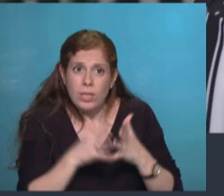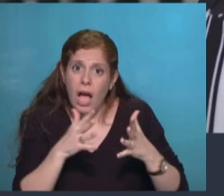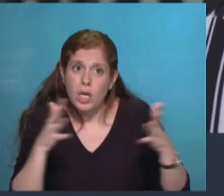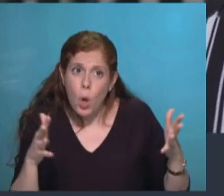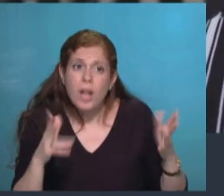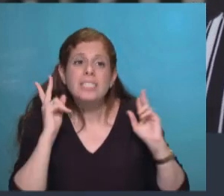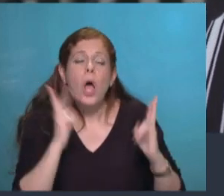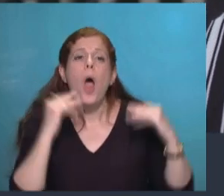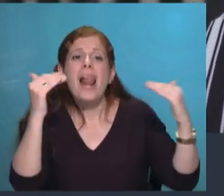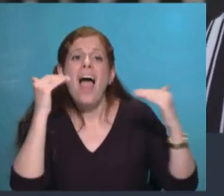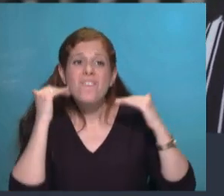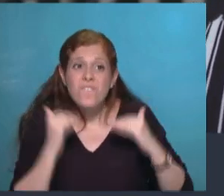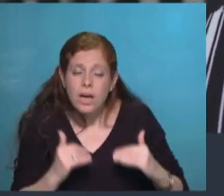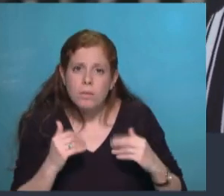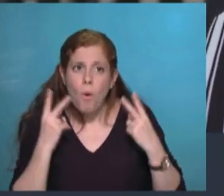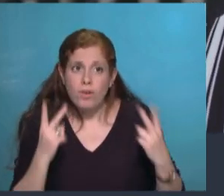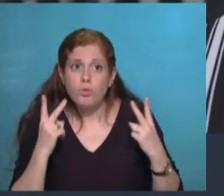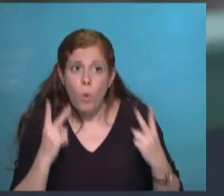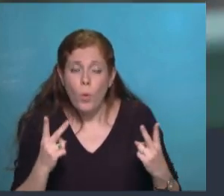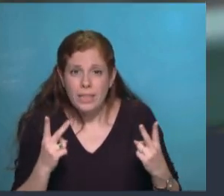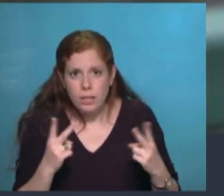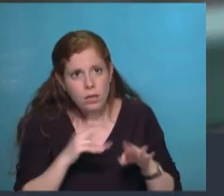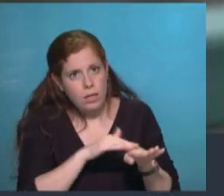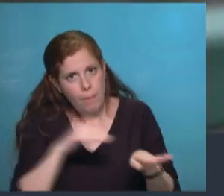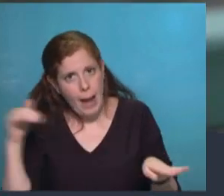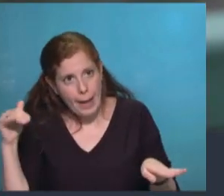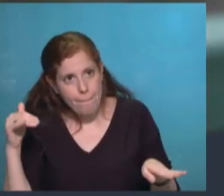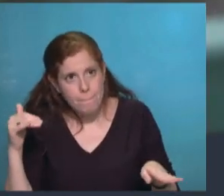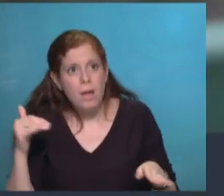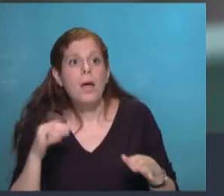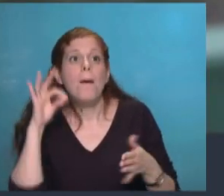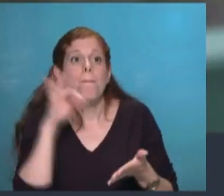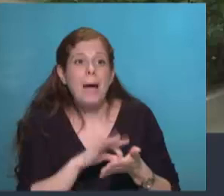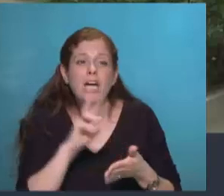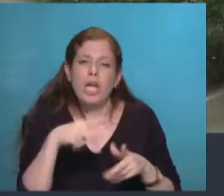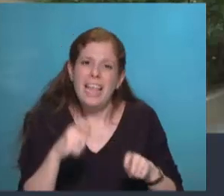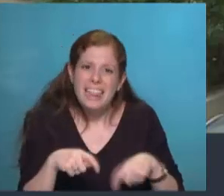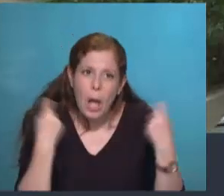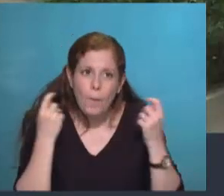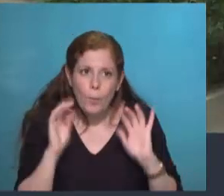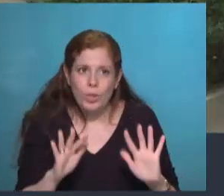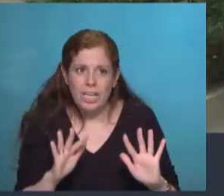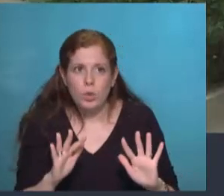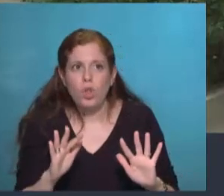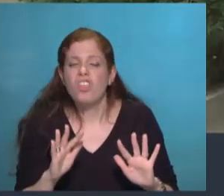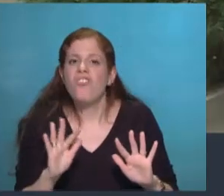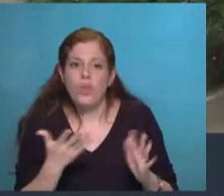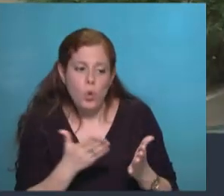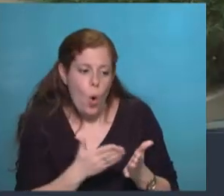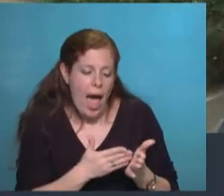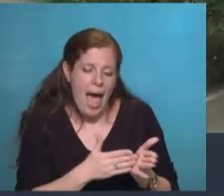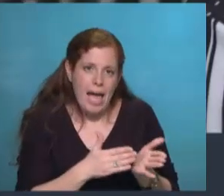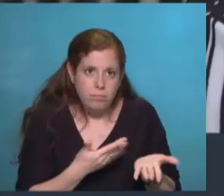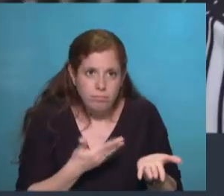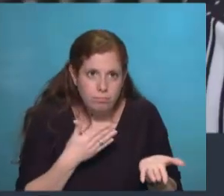עשוי באופן מאוד משמעותי להפחית את הפקקים. ברגע שתהיה תרבות כזאת ויהיו התמריצים